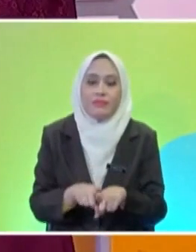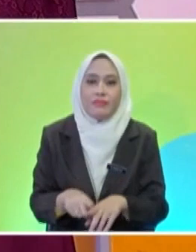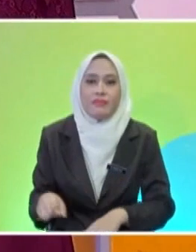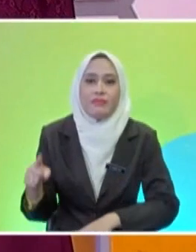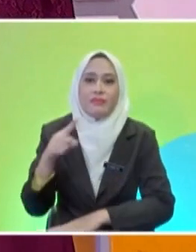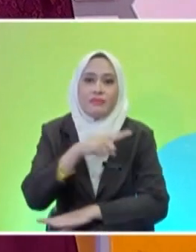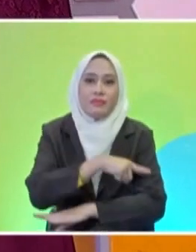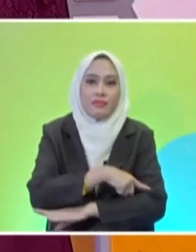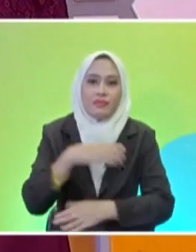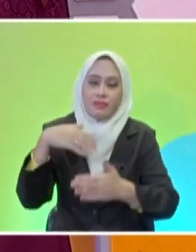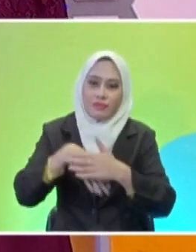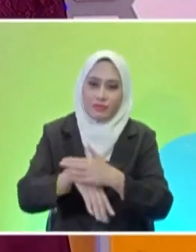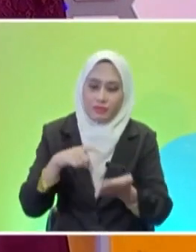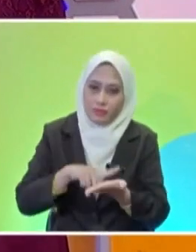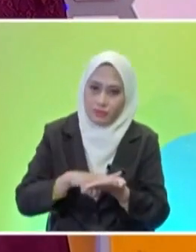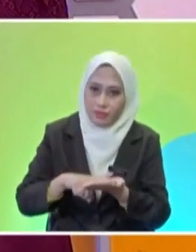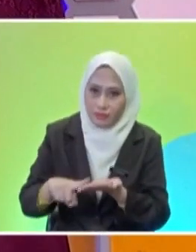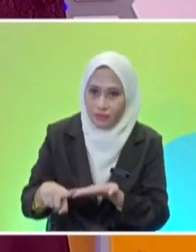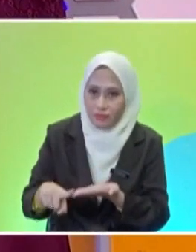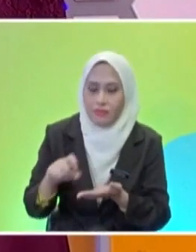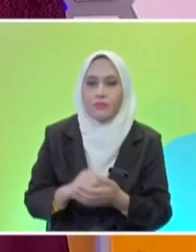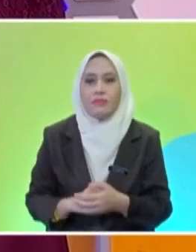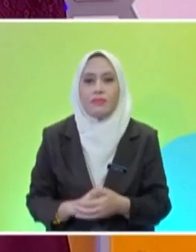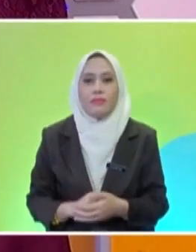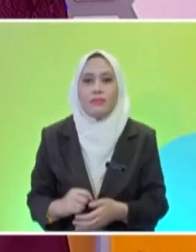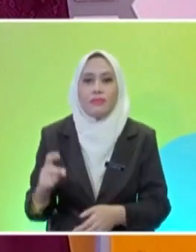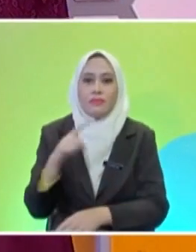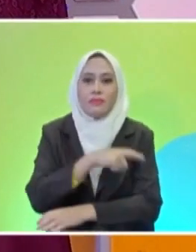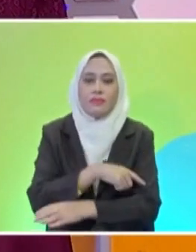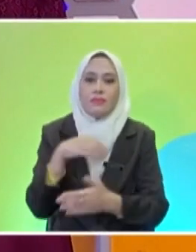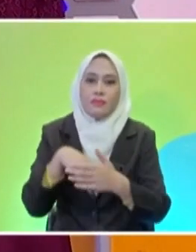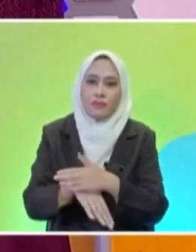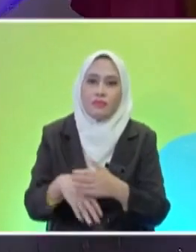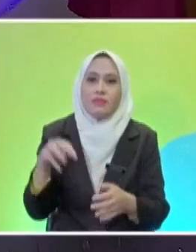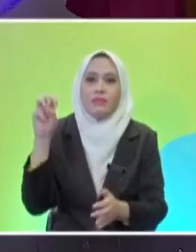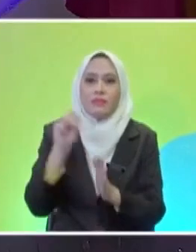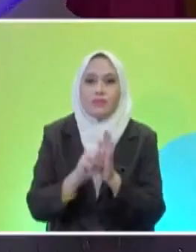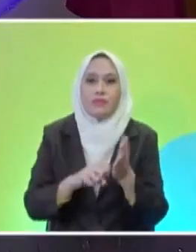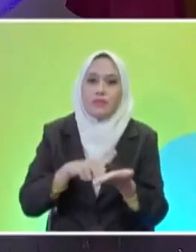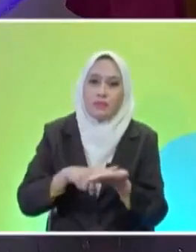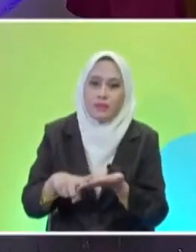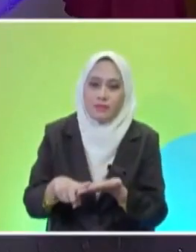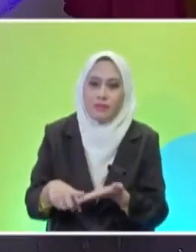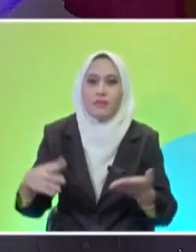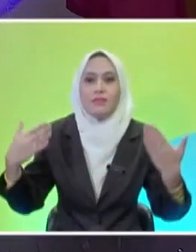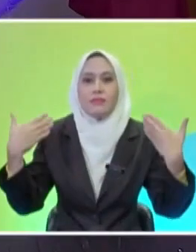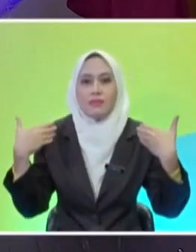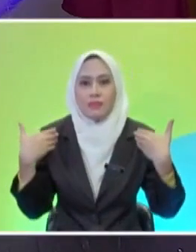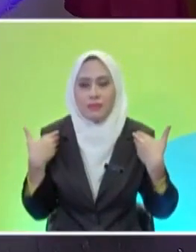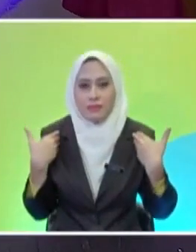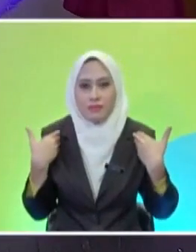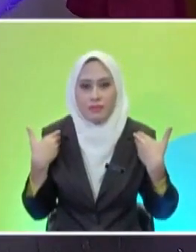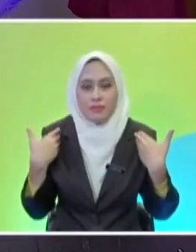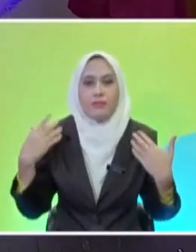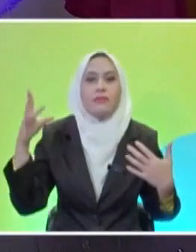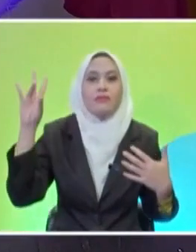Hari dalam seminggu. Hari dalam seminggu. Ada